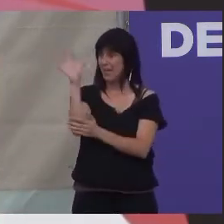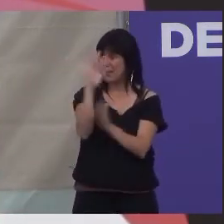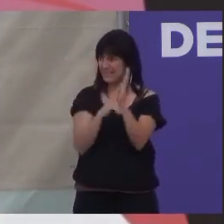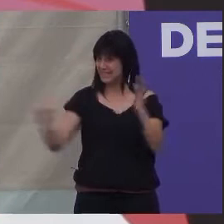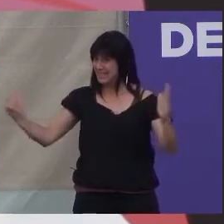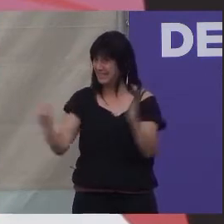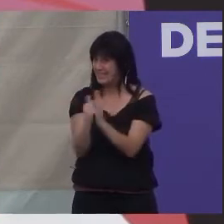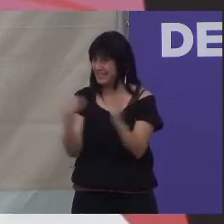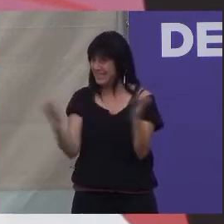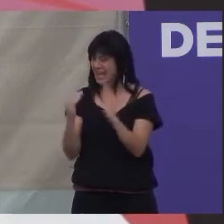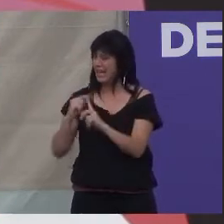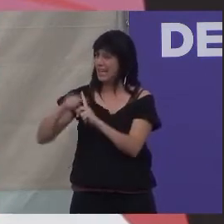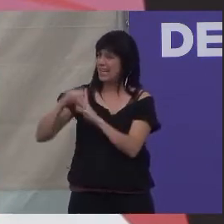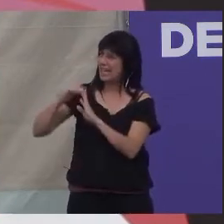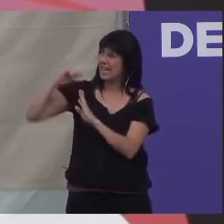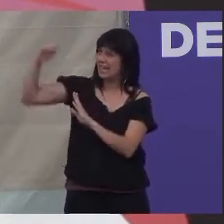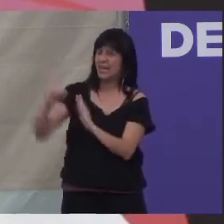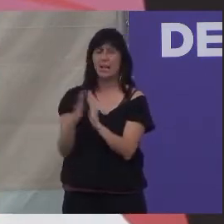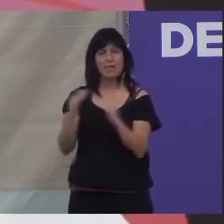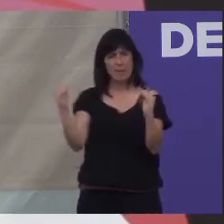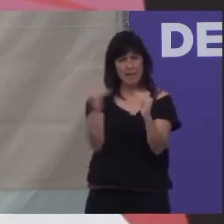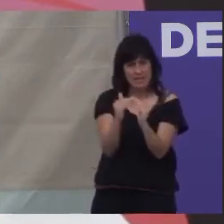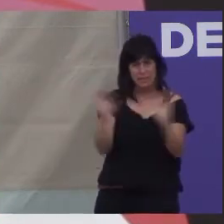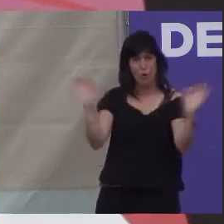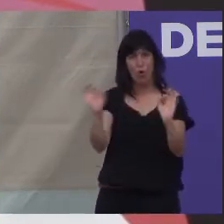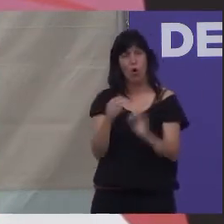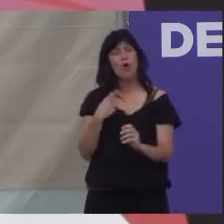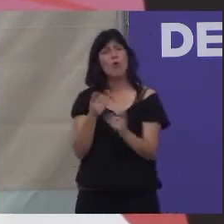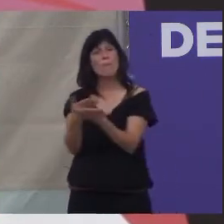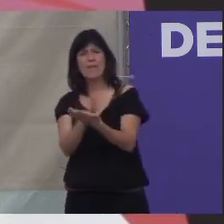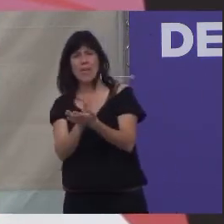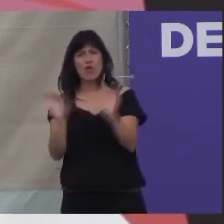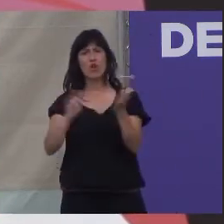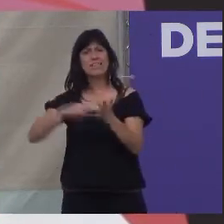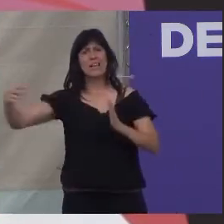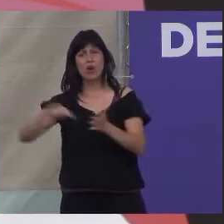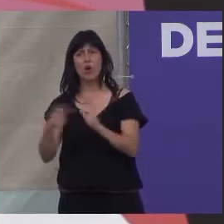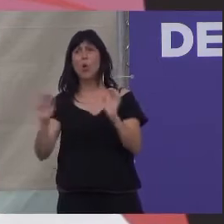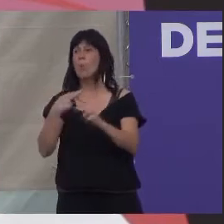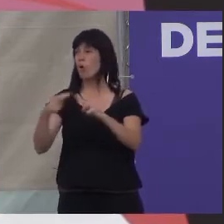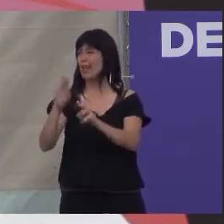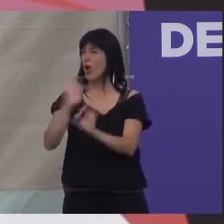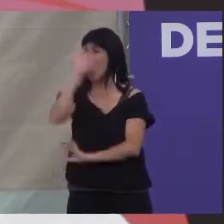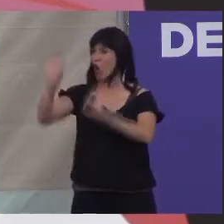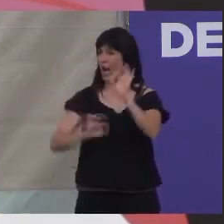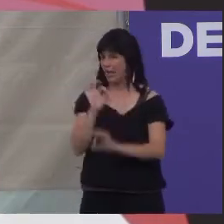i transversal a tots els nivells, feminista, mediació, tecnològica, política i organitzativa.